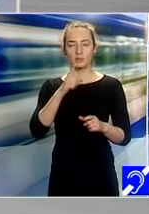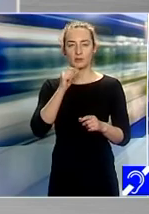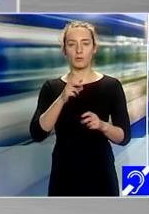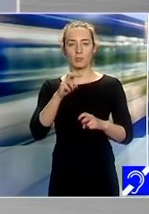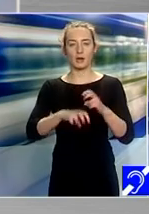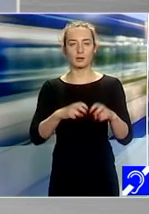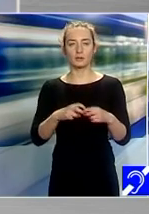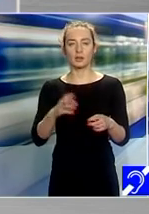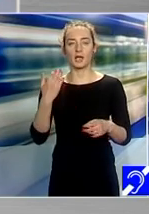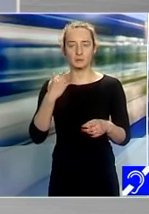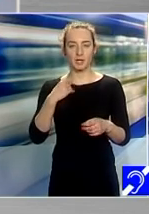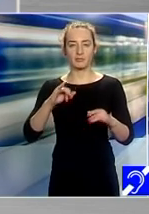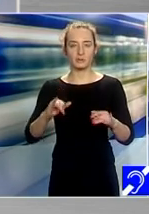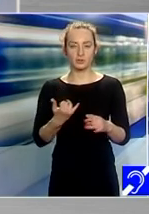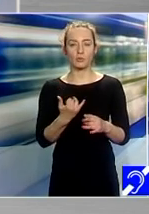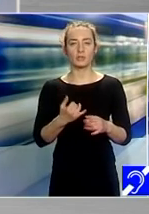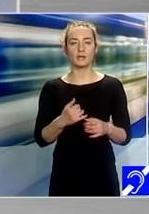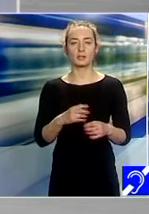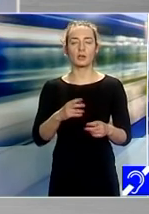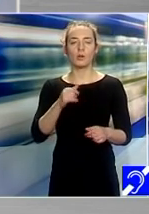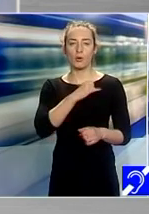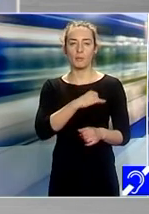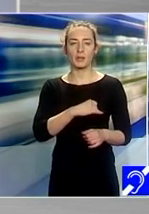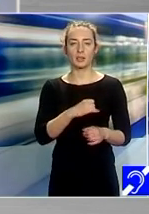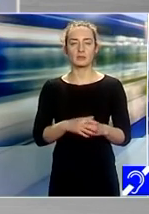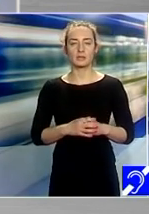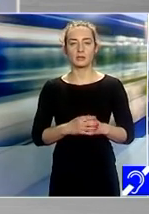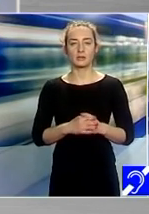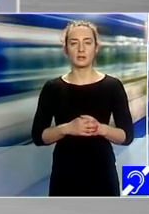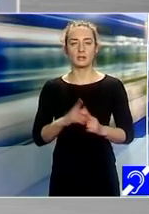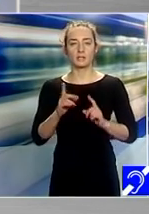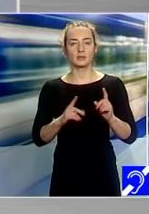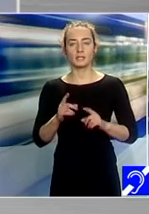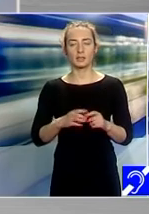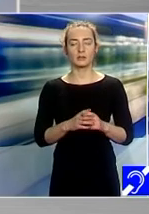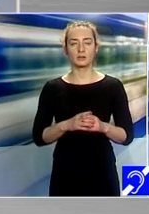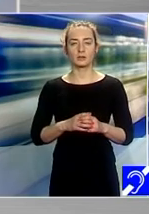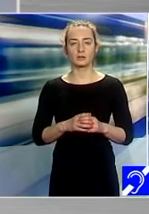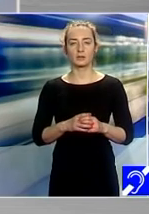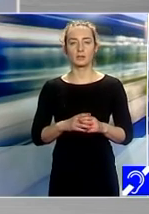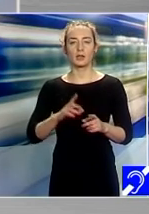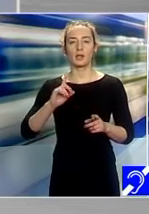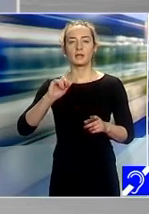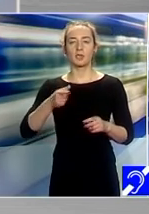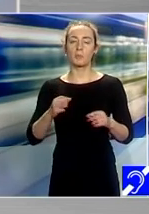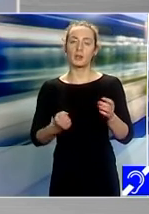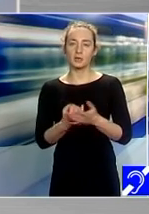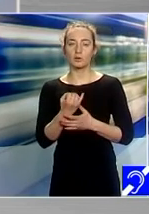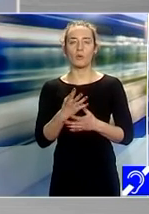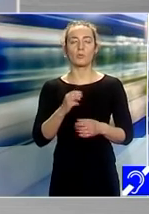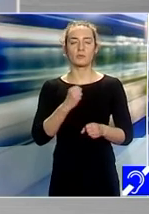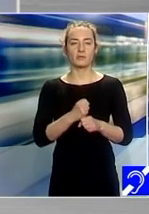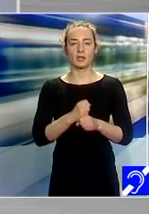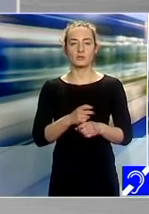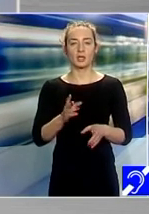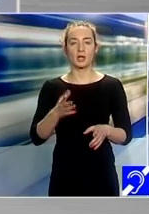control și le întrebăm, ați mai face încă o dată lucrul ăsta? Dacă să presupunem că ar trebui să o luați de la început acum, ați mai trece încă o